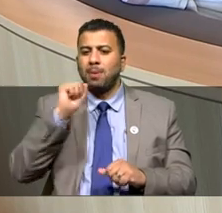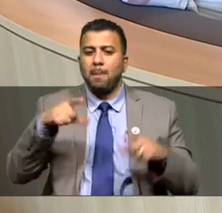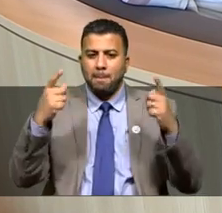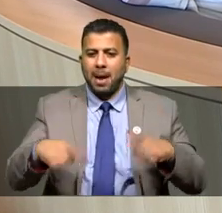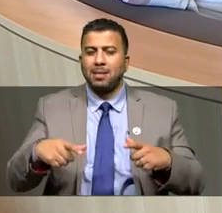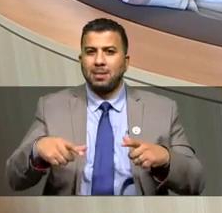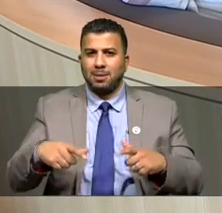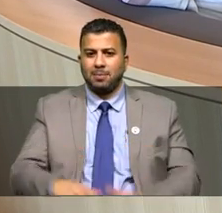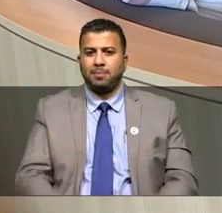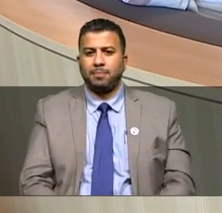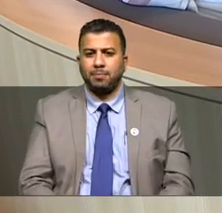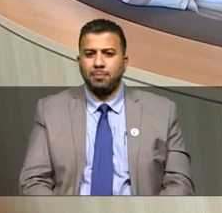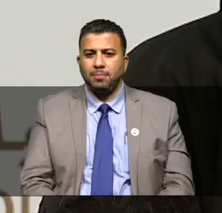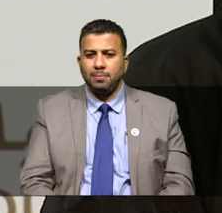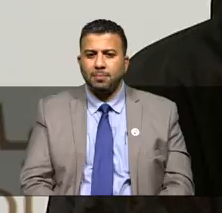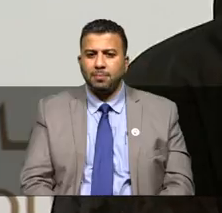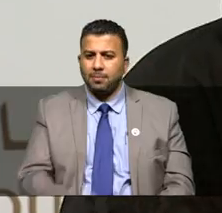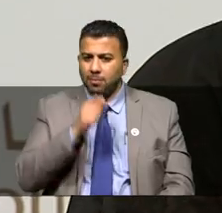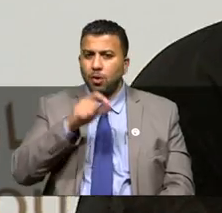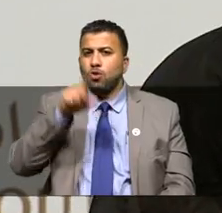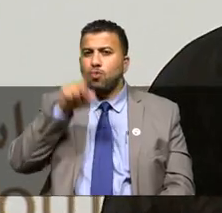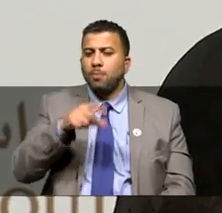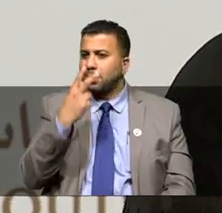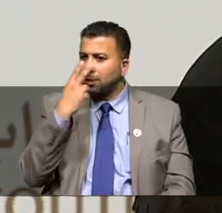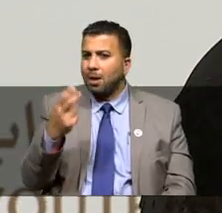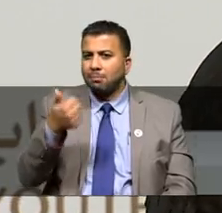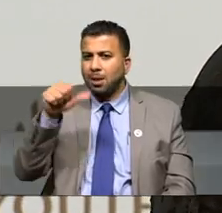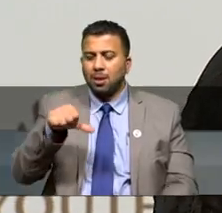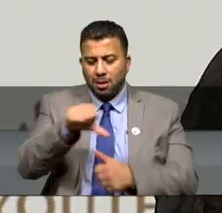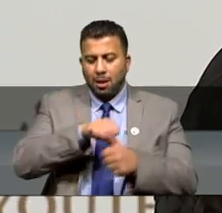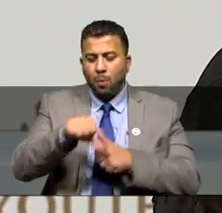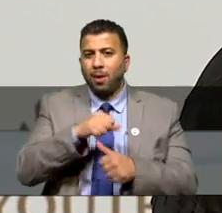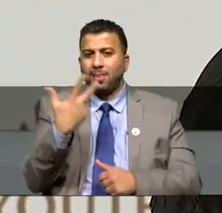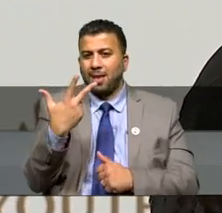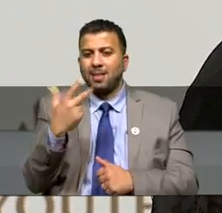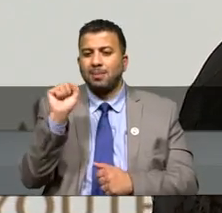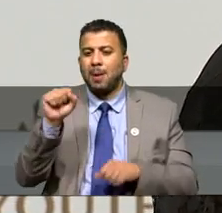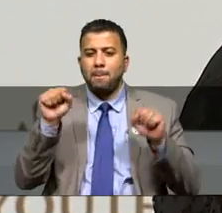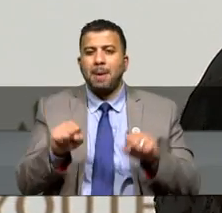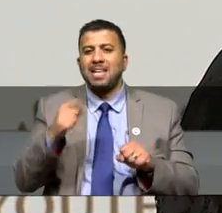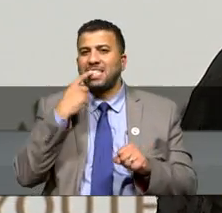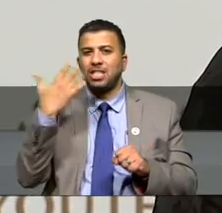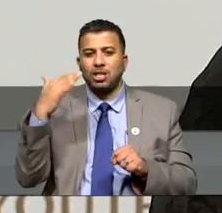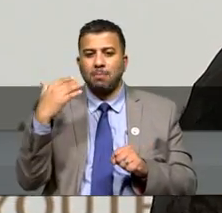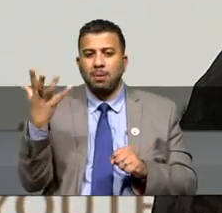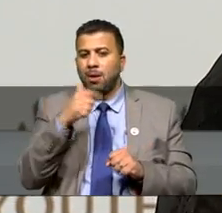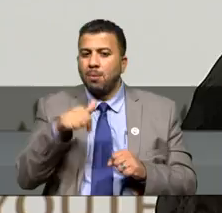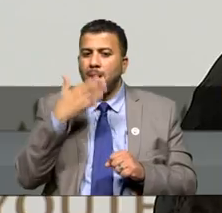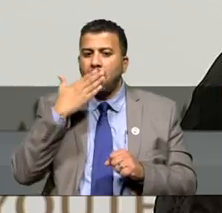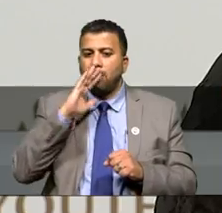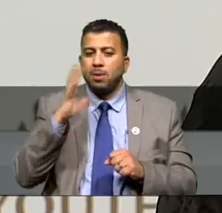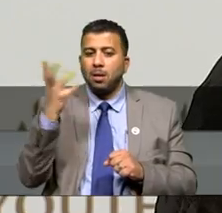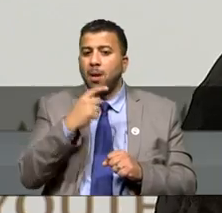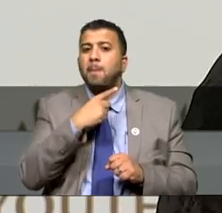المحلية. من خلال اللي هو يوم التقييم لمرشحي الدورة الثالثة للمجالس المحلية للشباب، عندنا الحمد لله تأهلوا